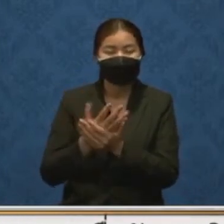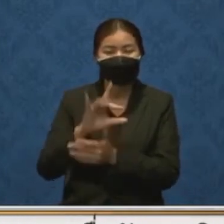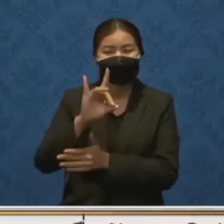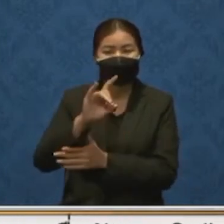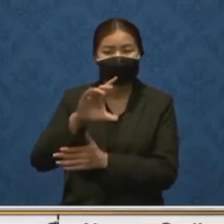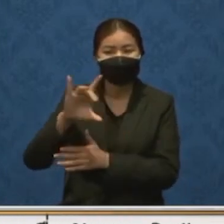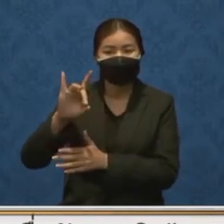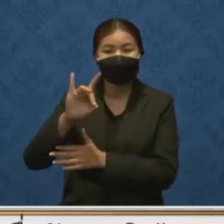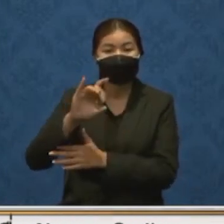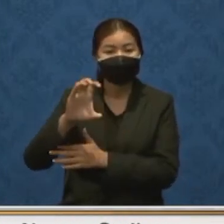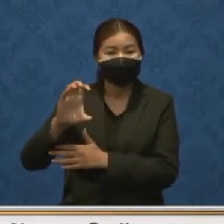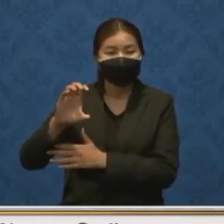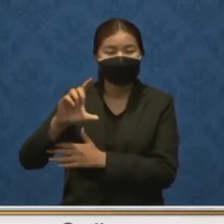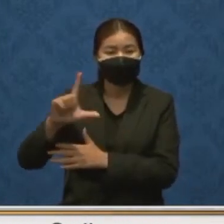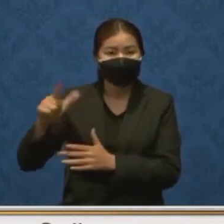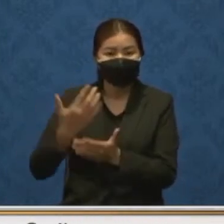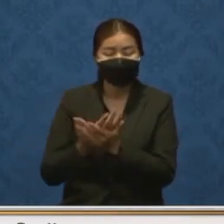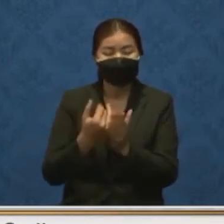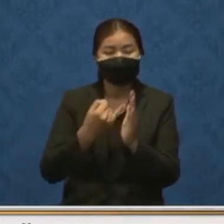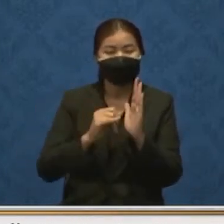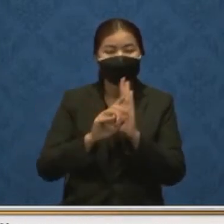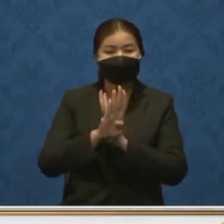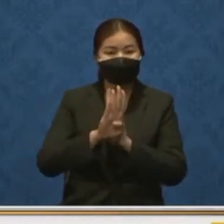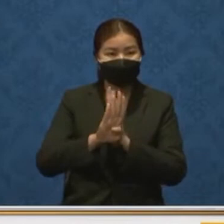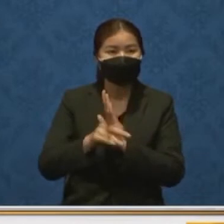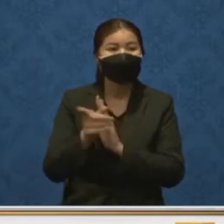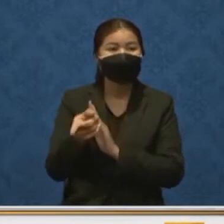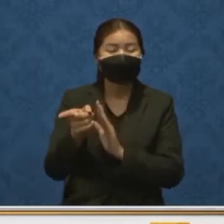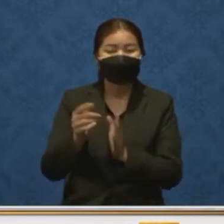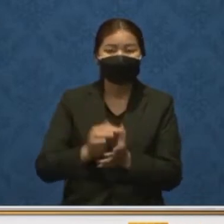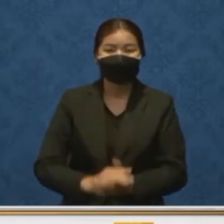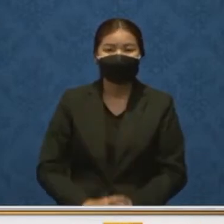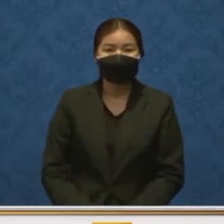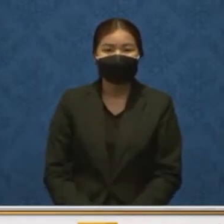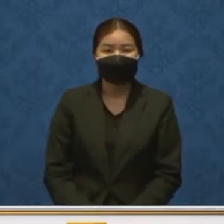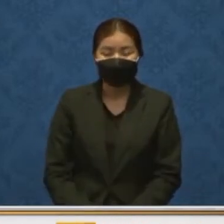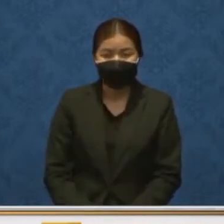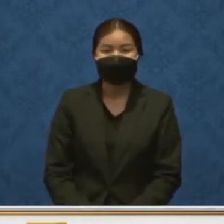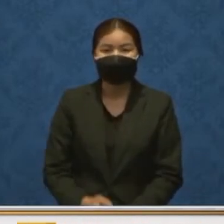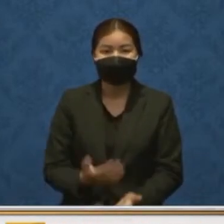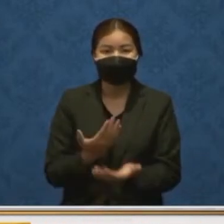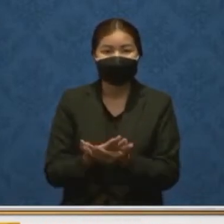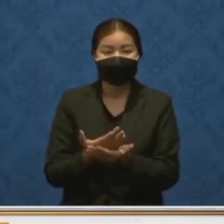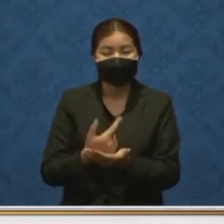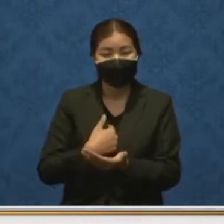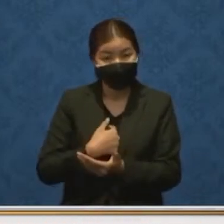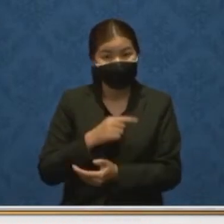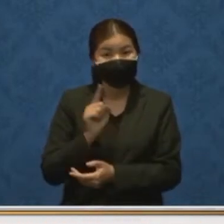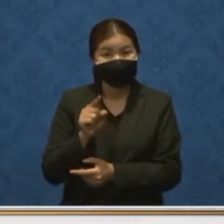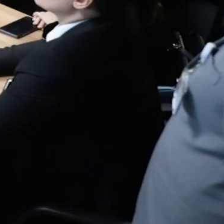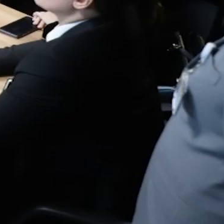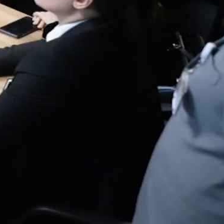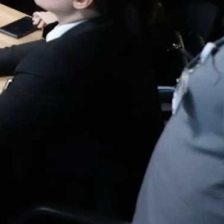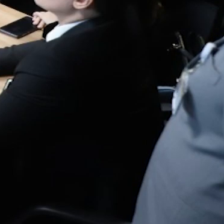เนี่ยครับก็คือบุรีรัมย์เหมือนเดิมครับเราจะเอากันอย่างนี้จริงๆเหรอท่านประธานครับ